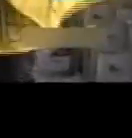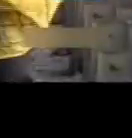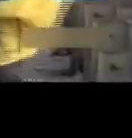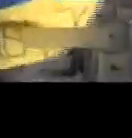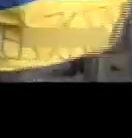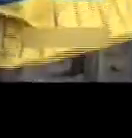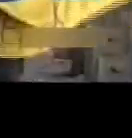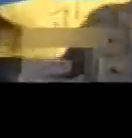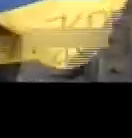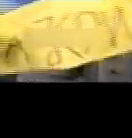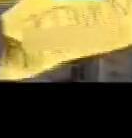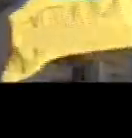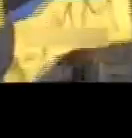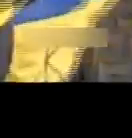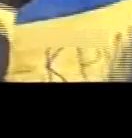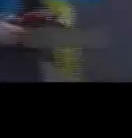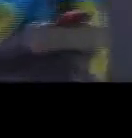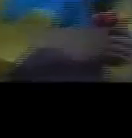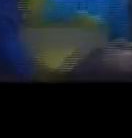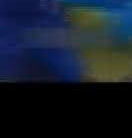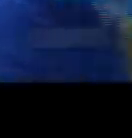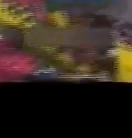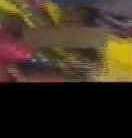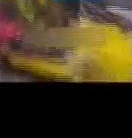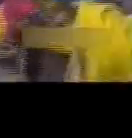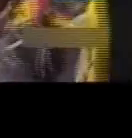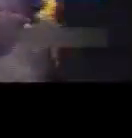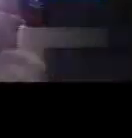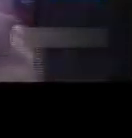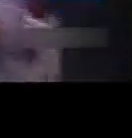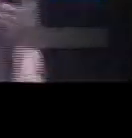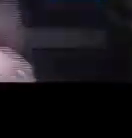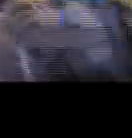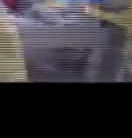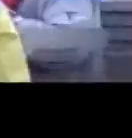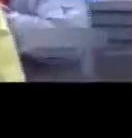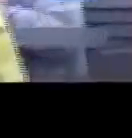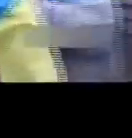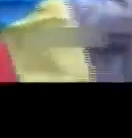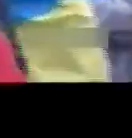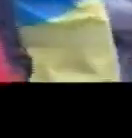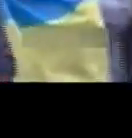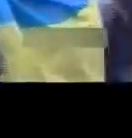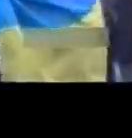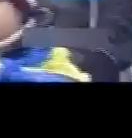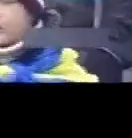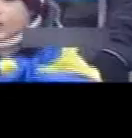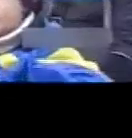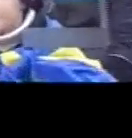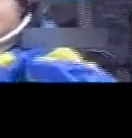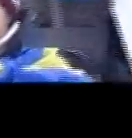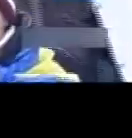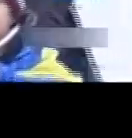українців. На столичному мосту Патона люди поділилися на дві колони. Символічна Західноукраїнська Народна Республіка йшла з правого берега,